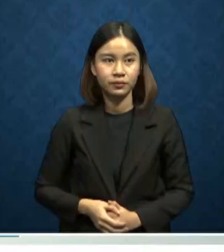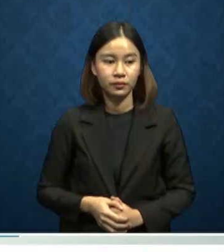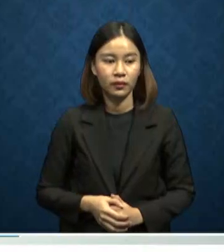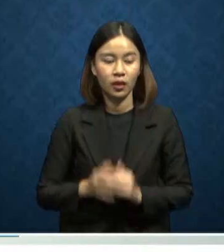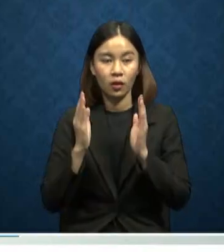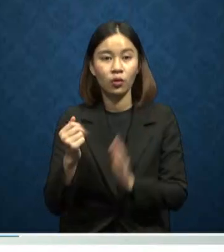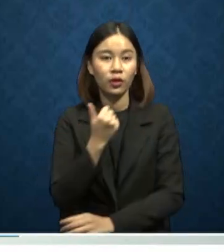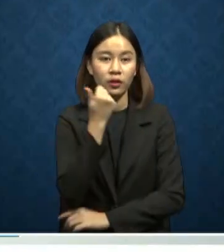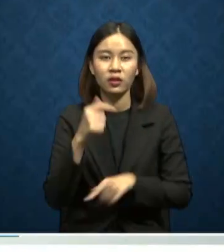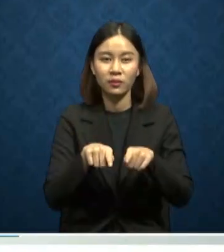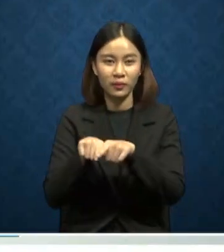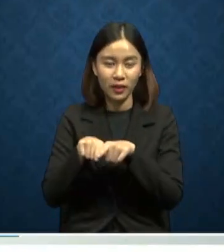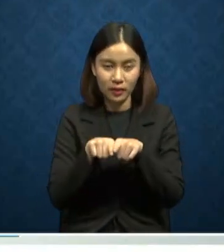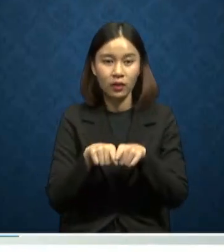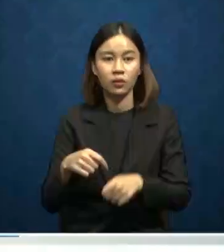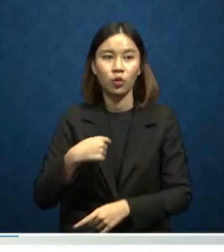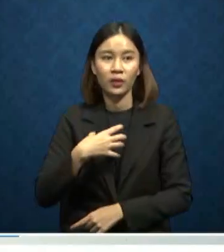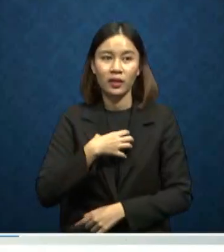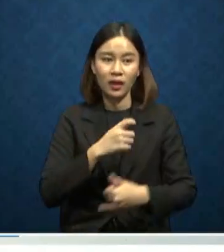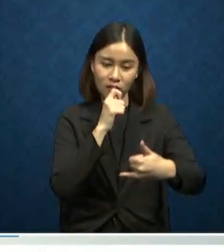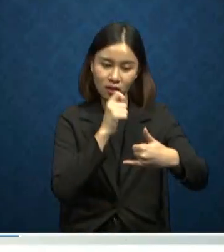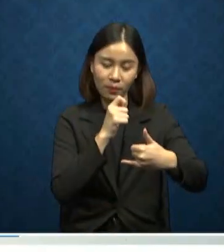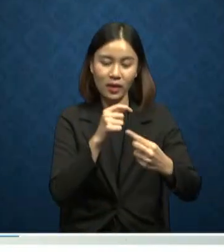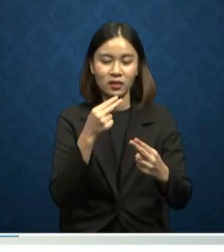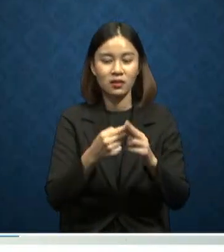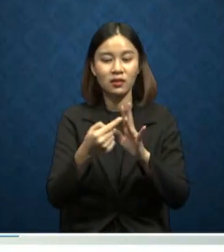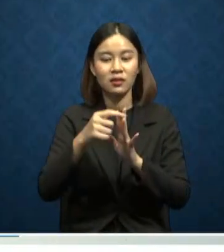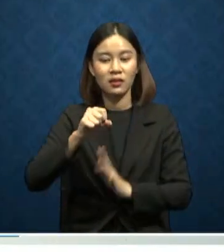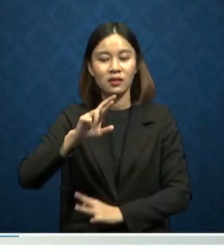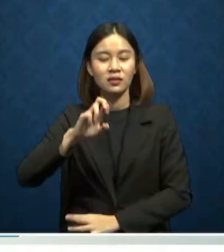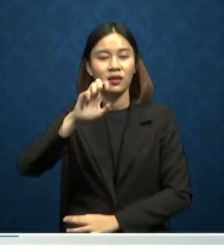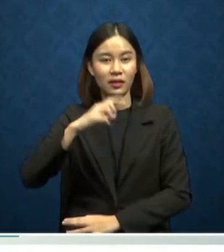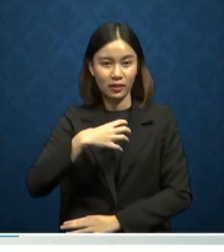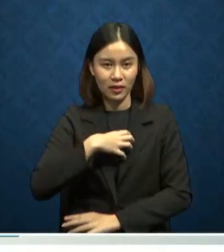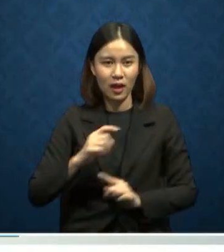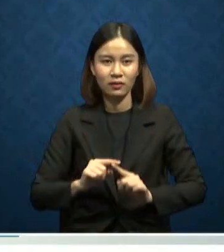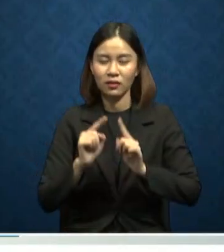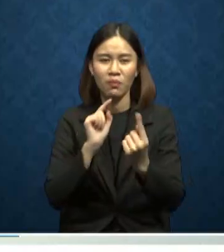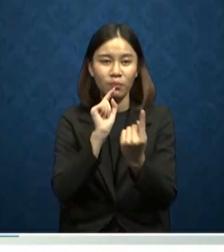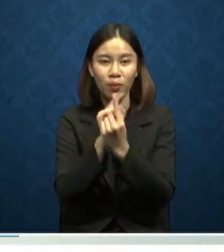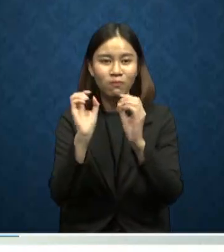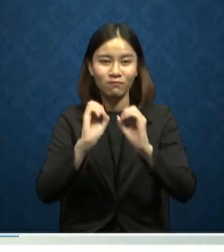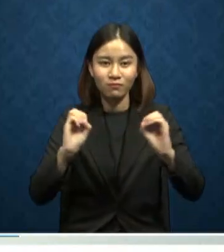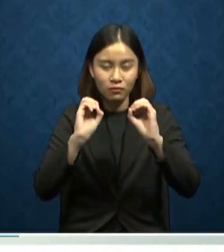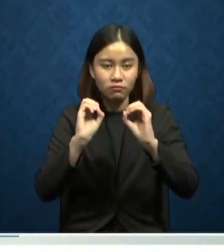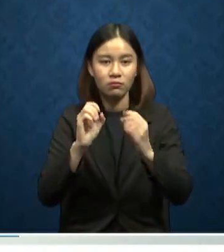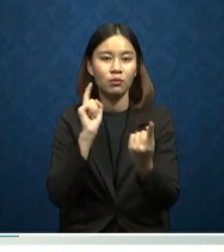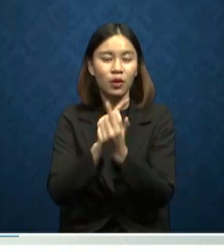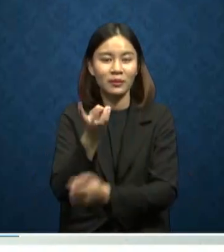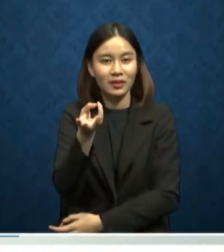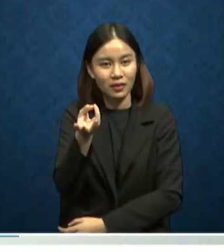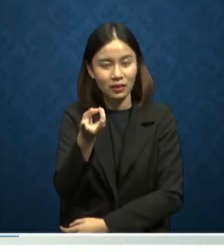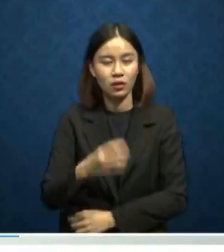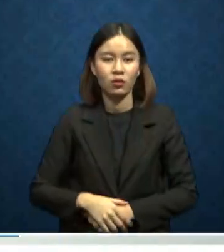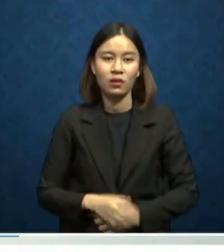านอื่นๆก็เช่นกันนะที่จริงผมอยากสัมภาษณ์ท่านเสรีด้วยนะบังเอิญท่านก็ไม่ค่อยเจอผมก็ไม่ค่อยเจอท่าน